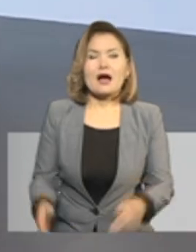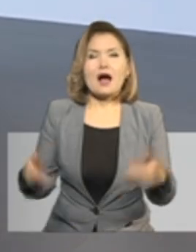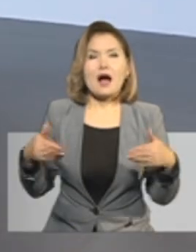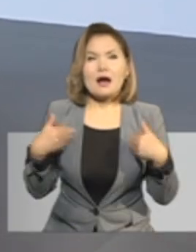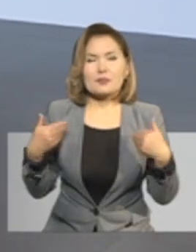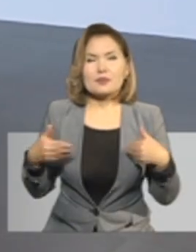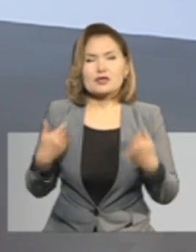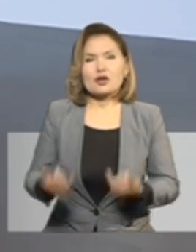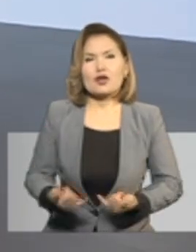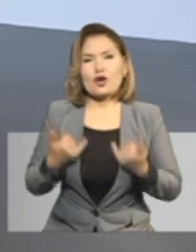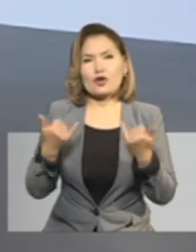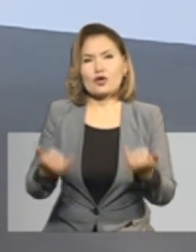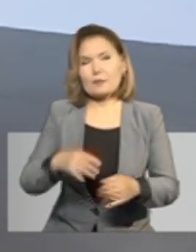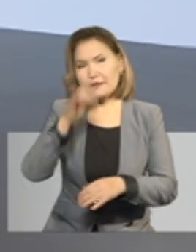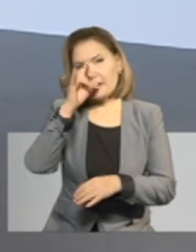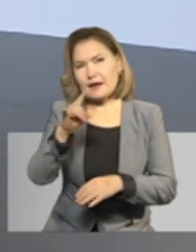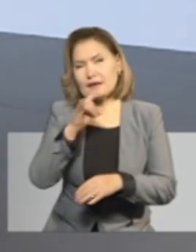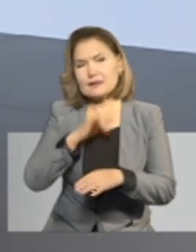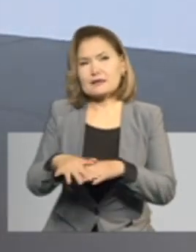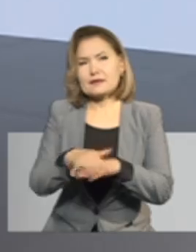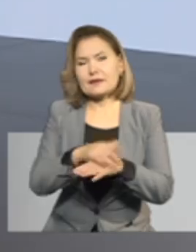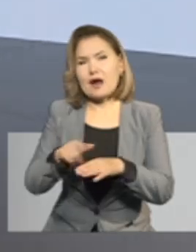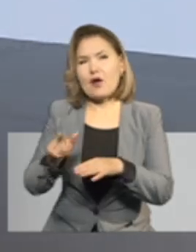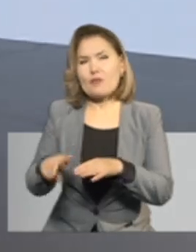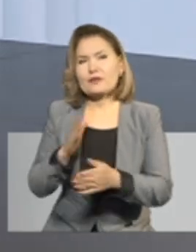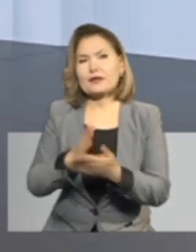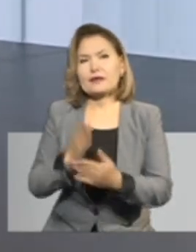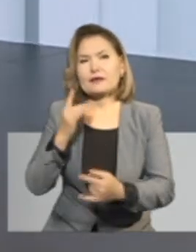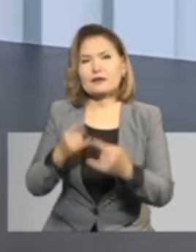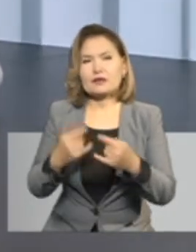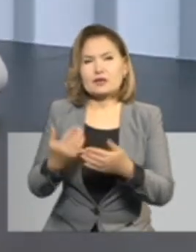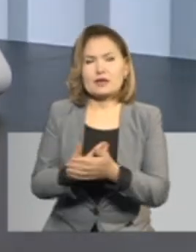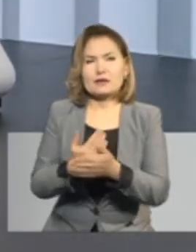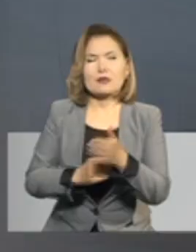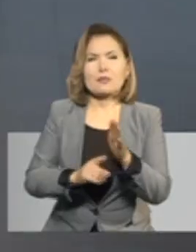Армыстар, тікелей эфирде ақпарат, студияда Оксана Лоскова, сурд аудармада Самал Нұрым.